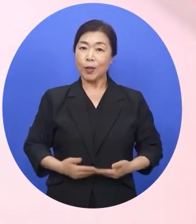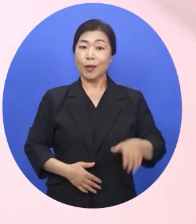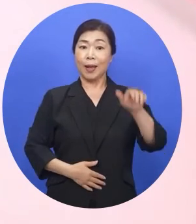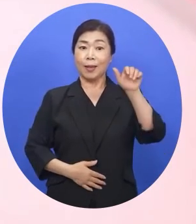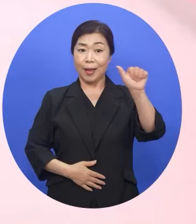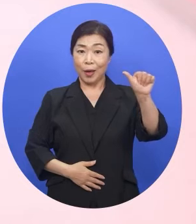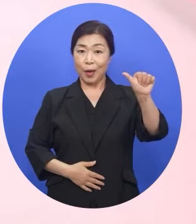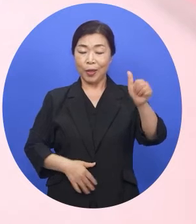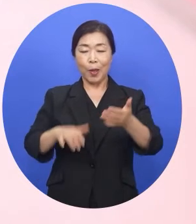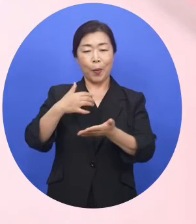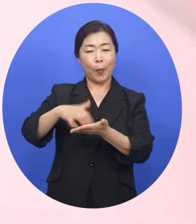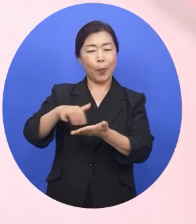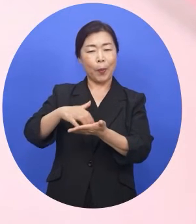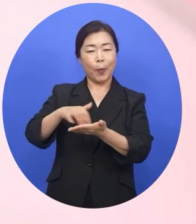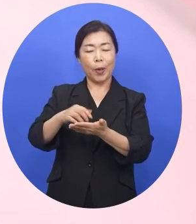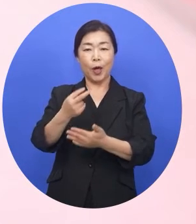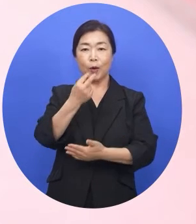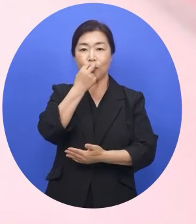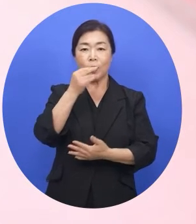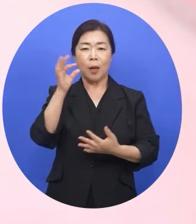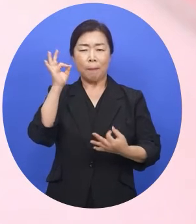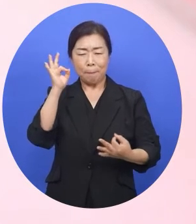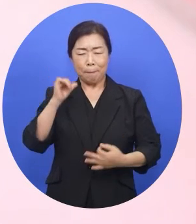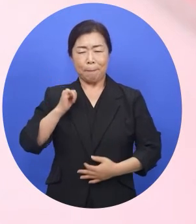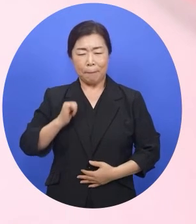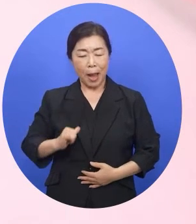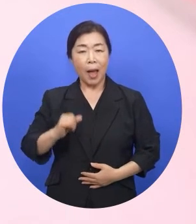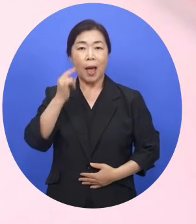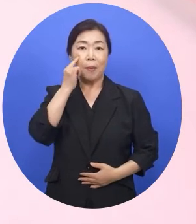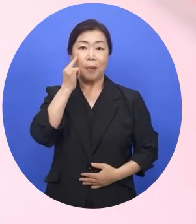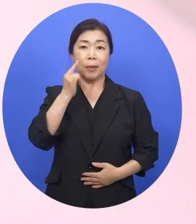천천히 다섯을 세면서 숨을 참아 봅니다.